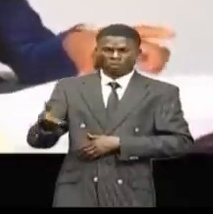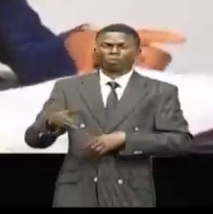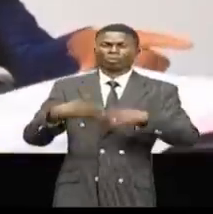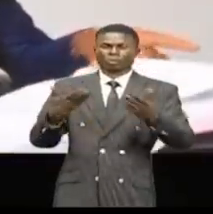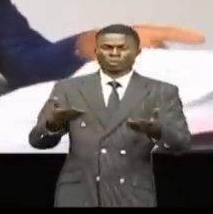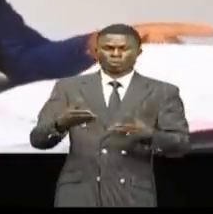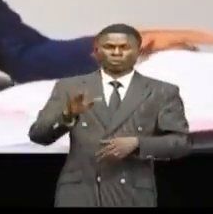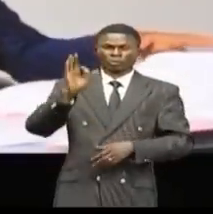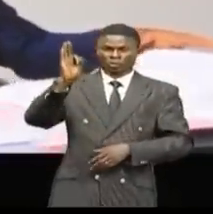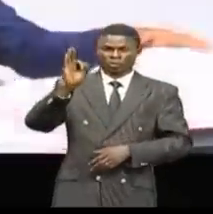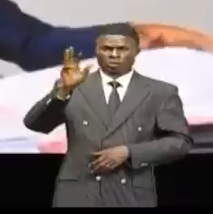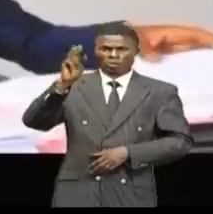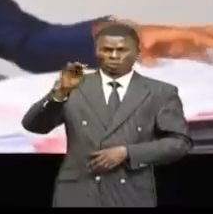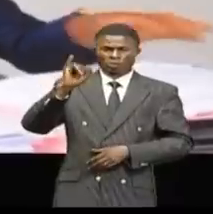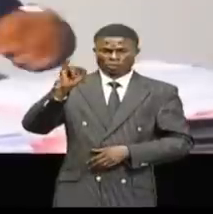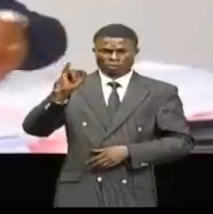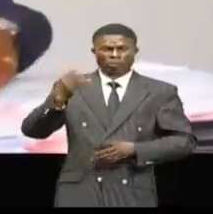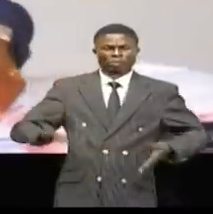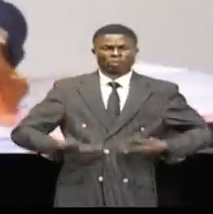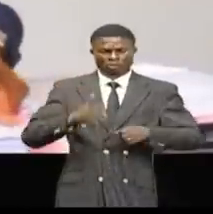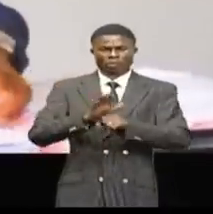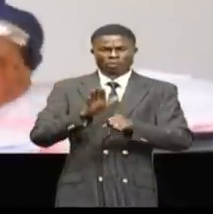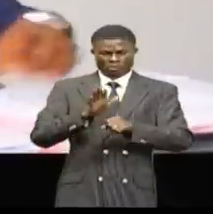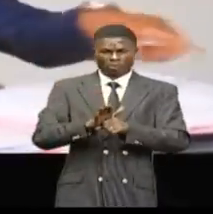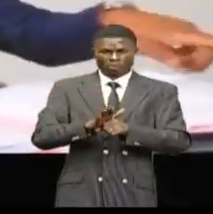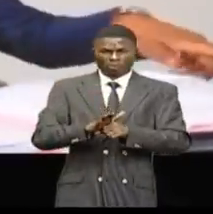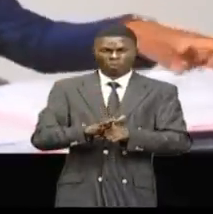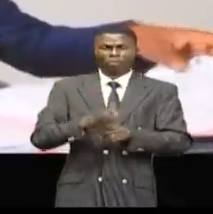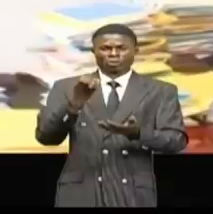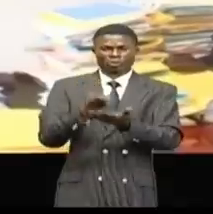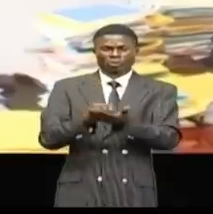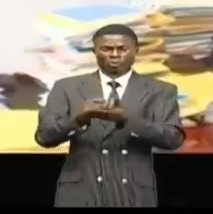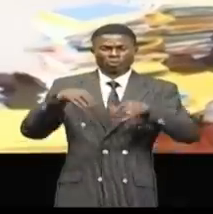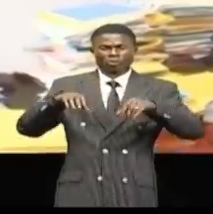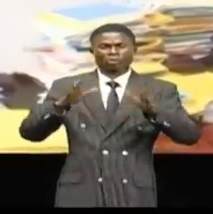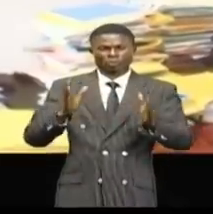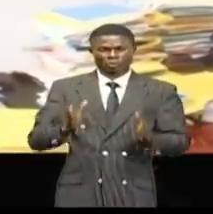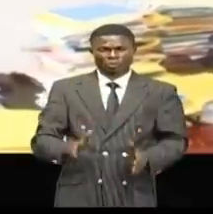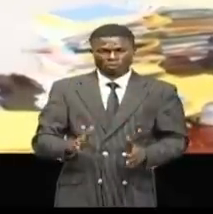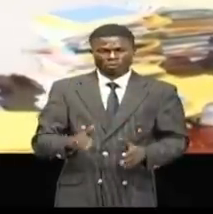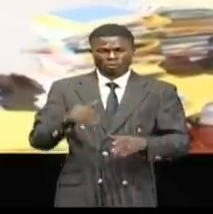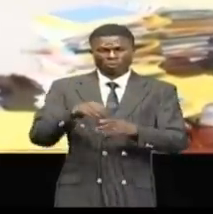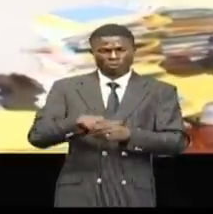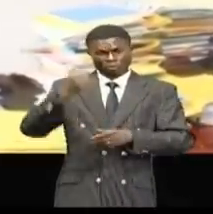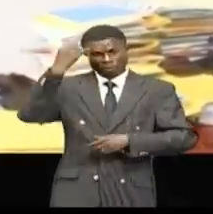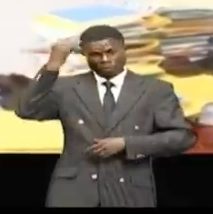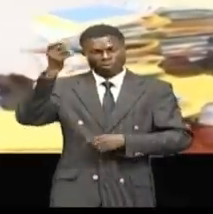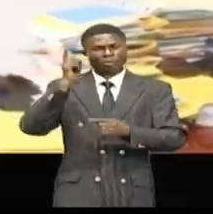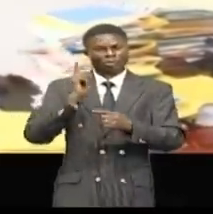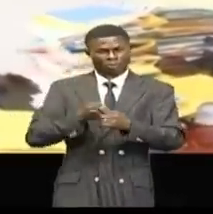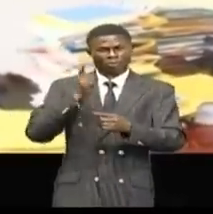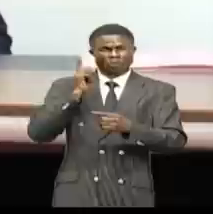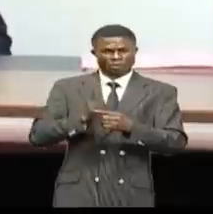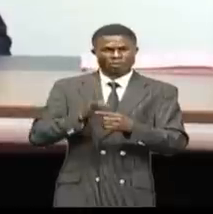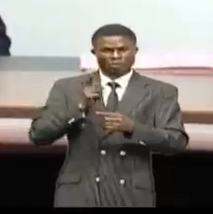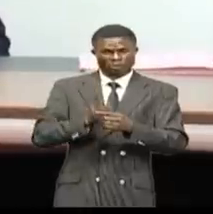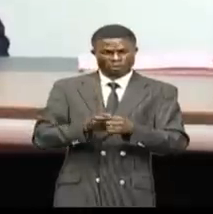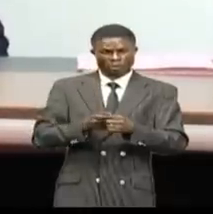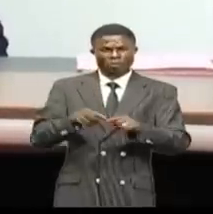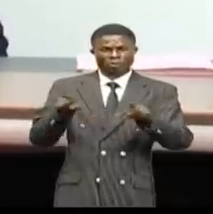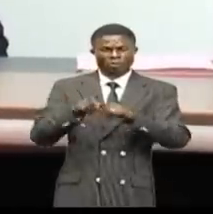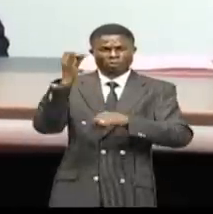le FMI a salué la résilience de l'économie congolaise dans un contexte difficile, tant au